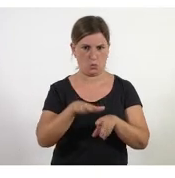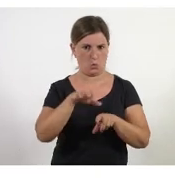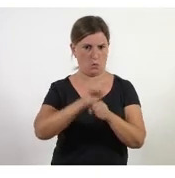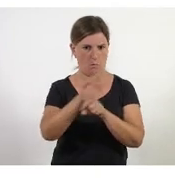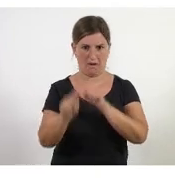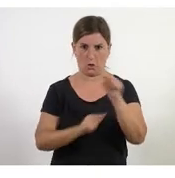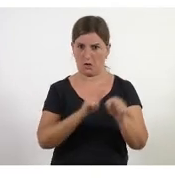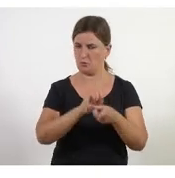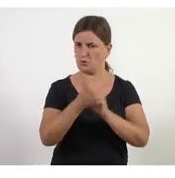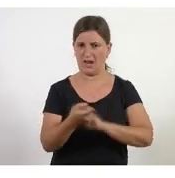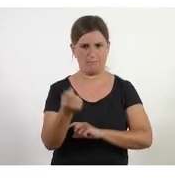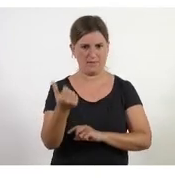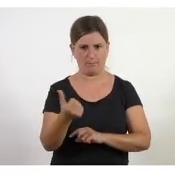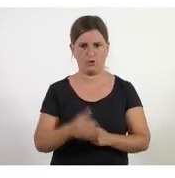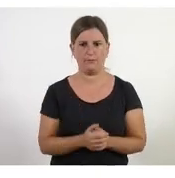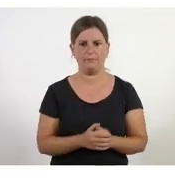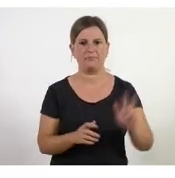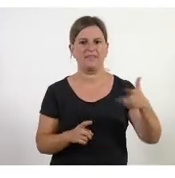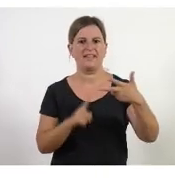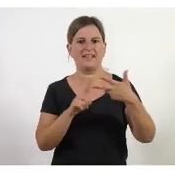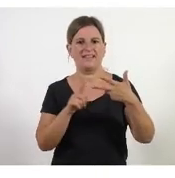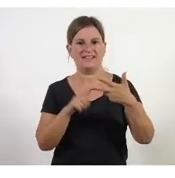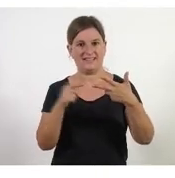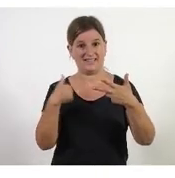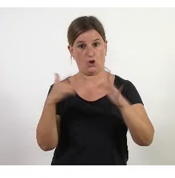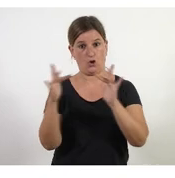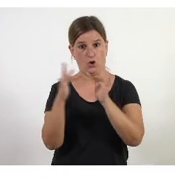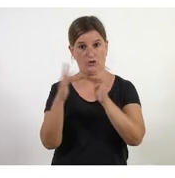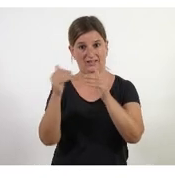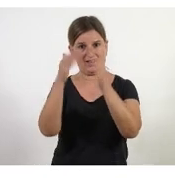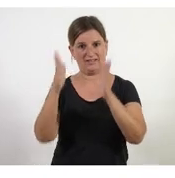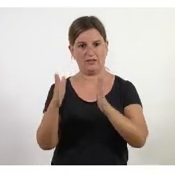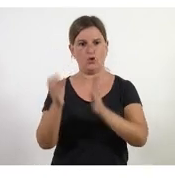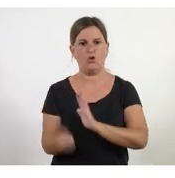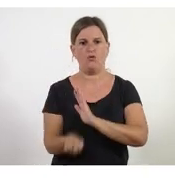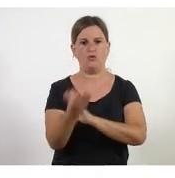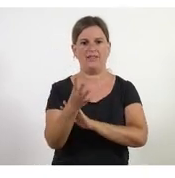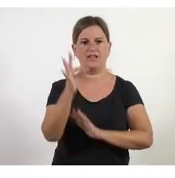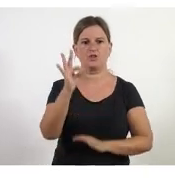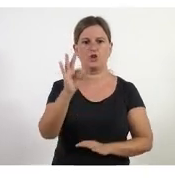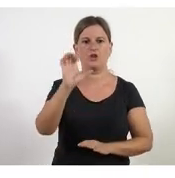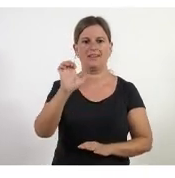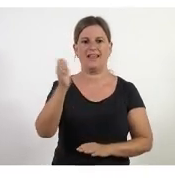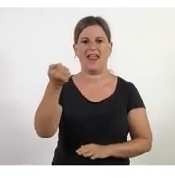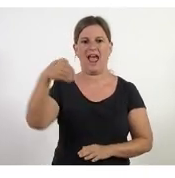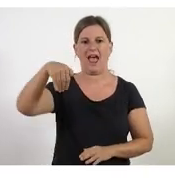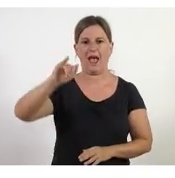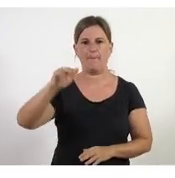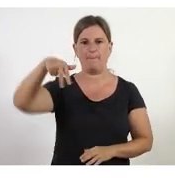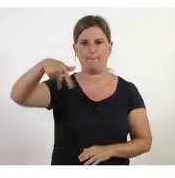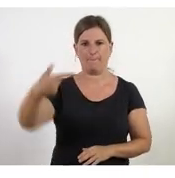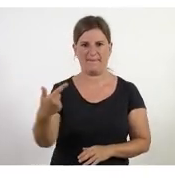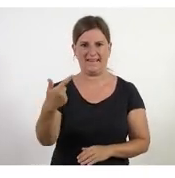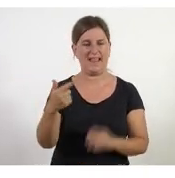I la tercera entitat amb la que he parlat ha sigut la Fundació Teaming. També una entitat